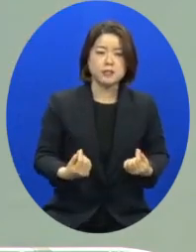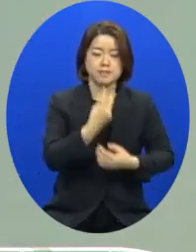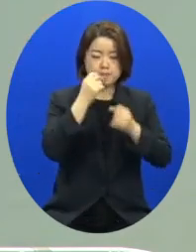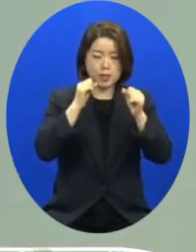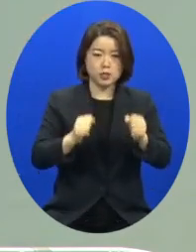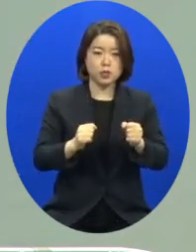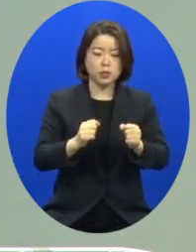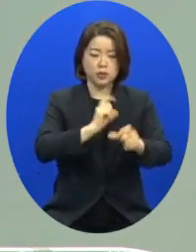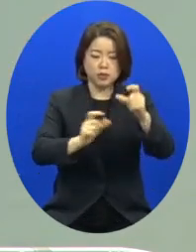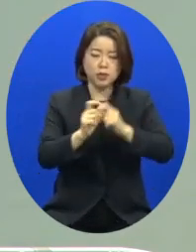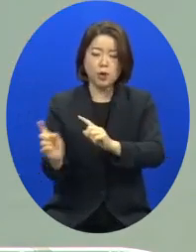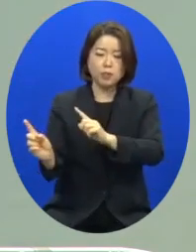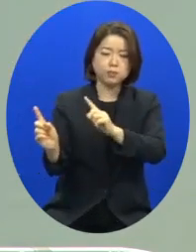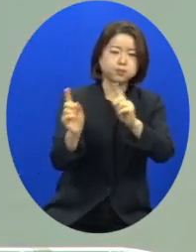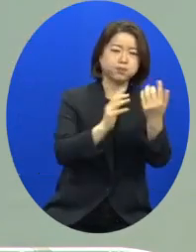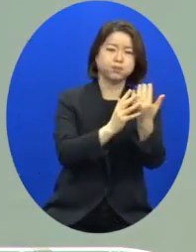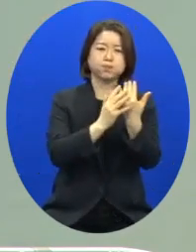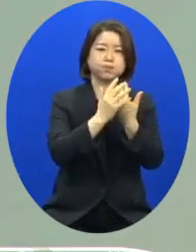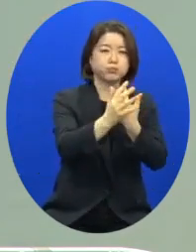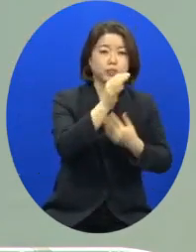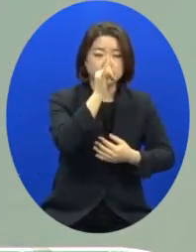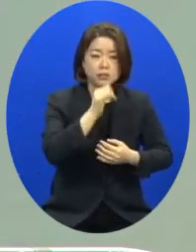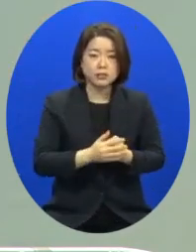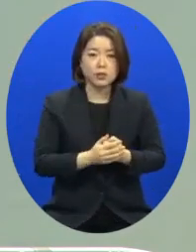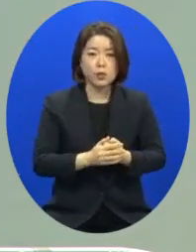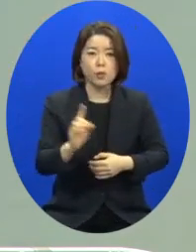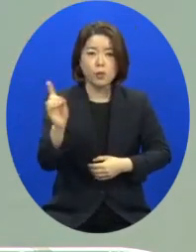있었어요. 어떻게 그게 가능하지요?